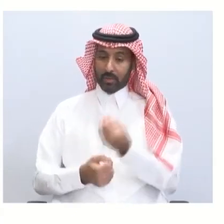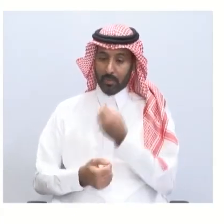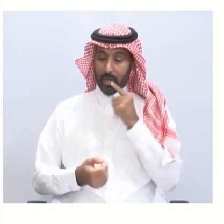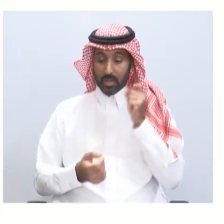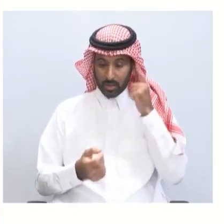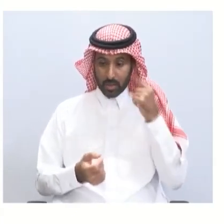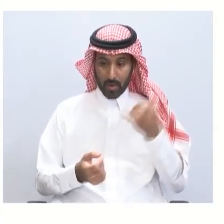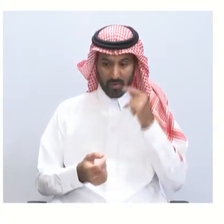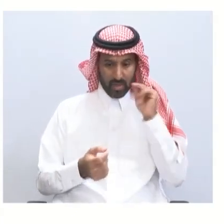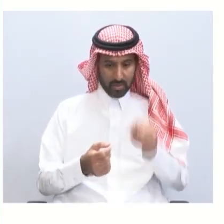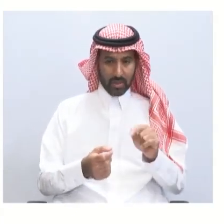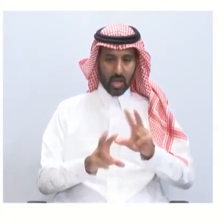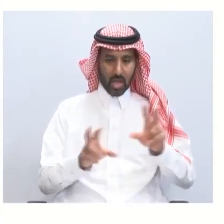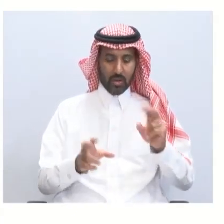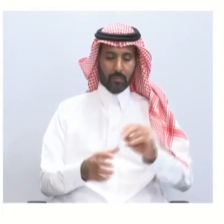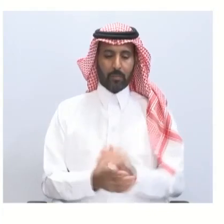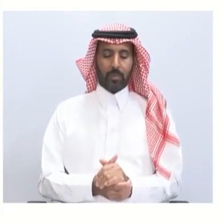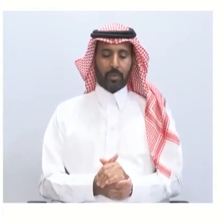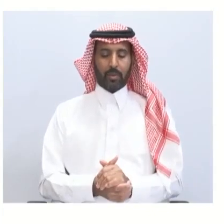النقر على هذا